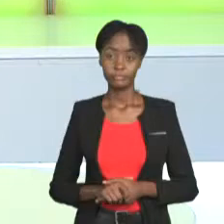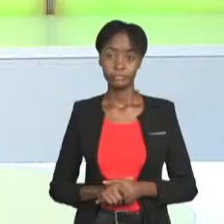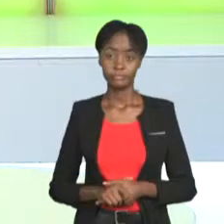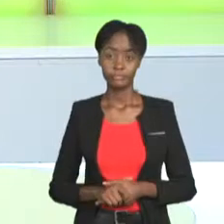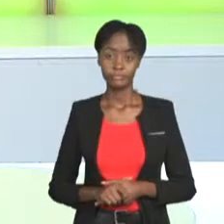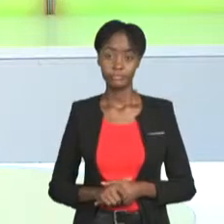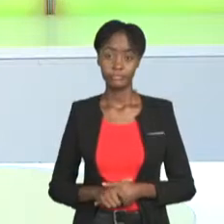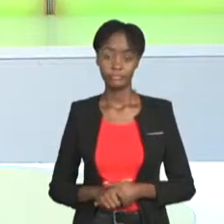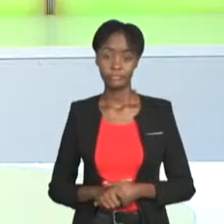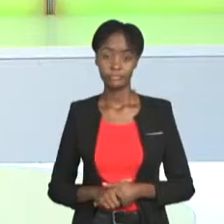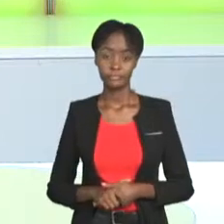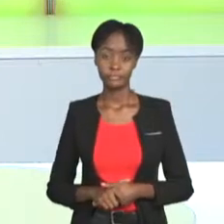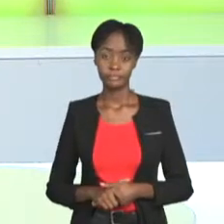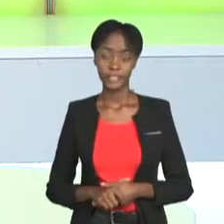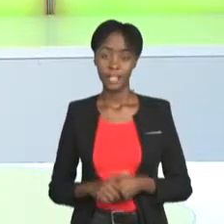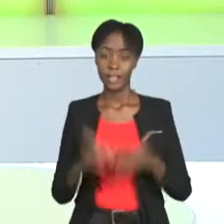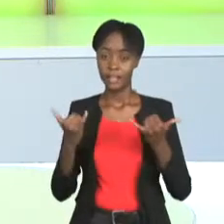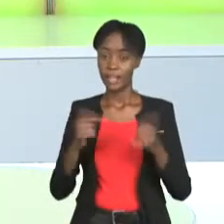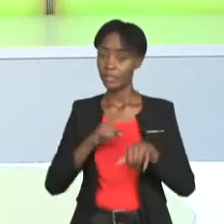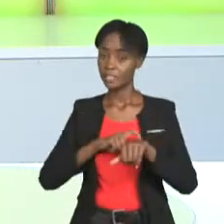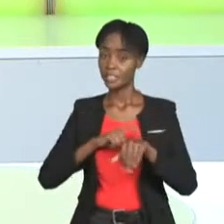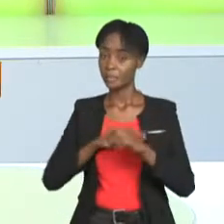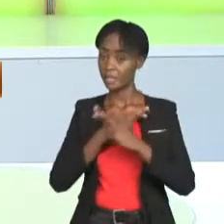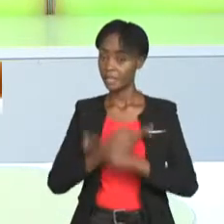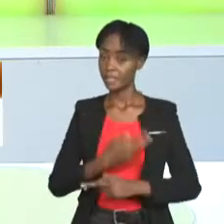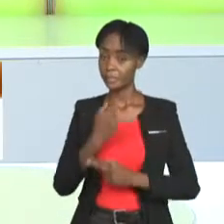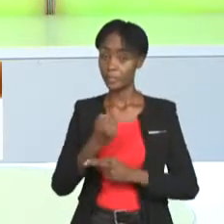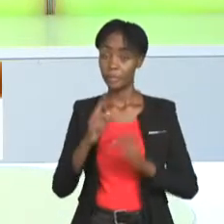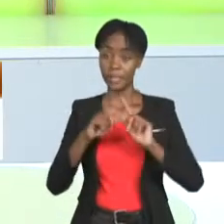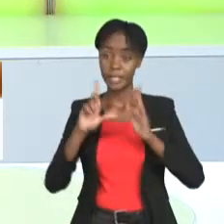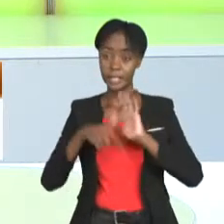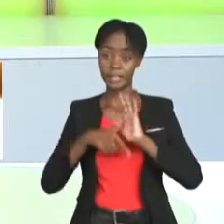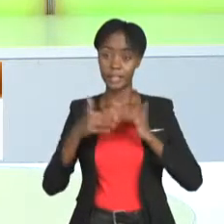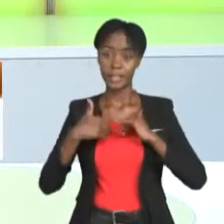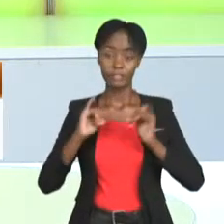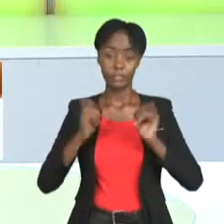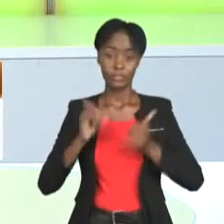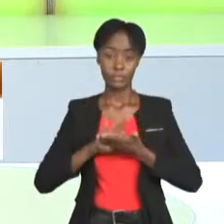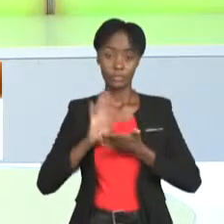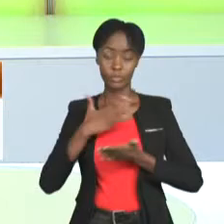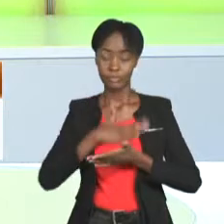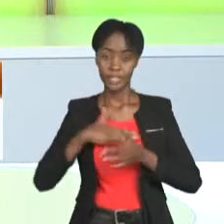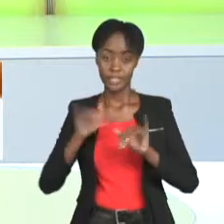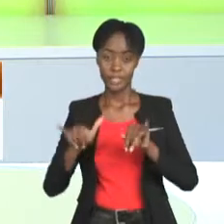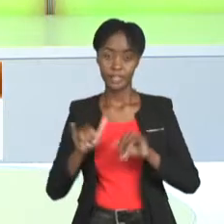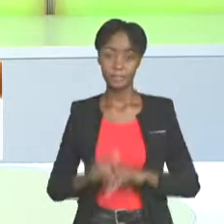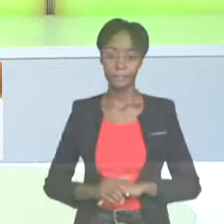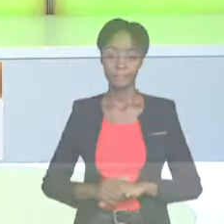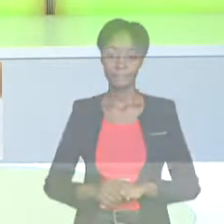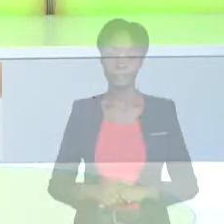Na mtazamaji, kufikia hapo nachukua pumziko fupi, ila nitakuwa narejea na taarifa nyingi zaidi. Usiende mbali.